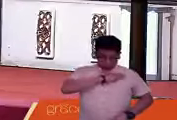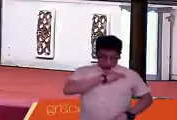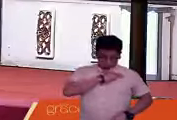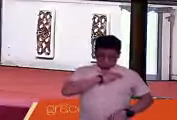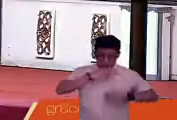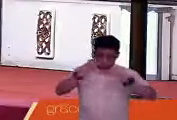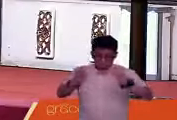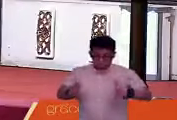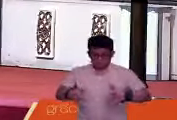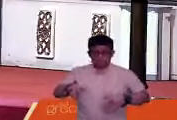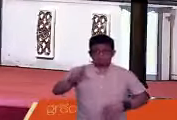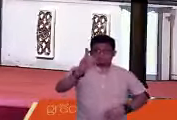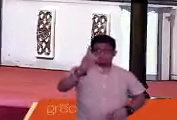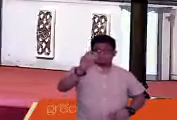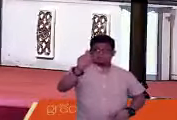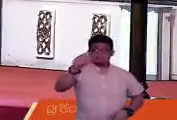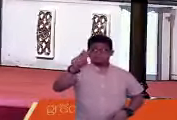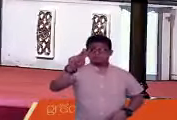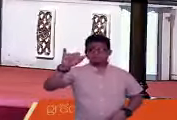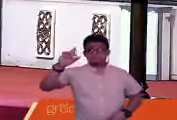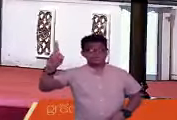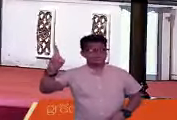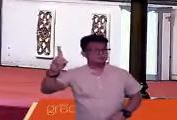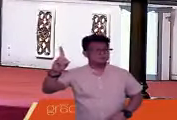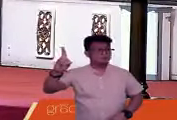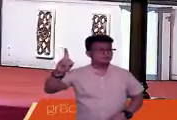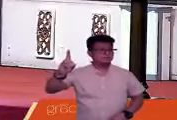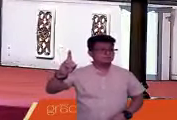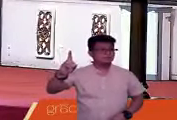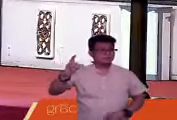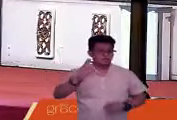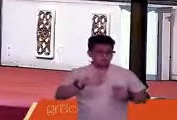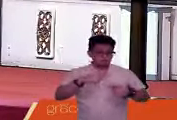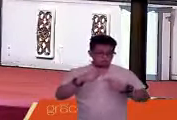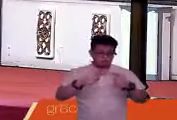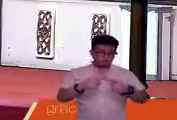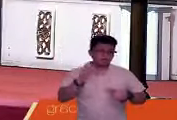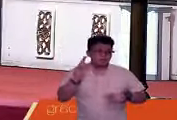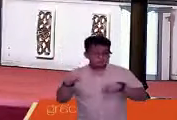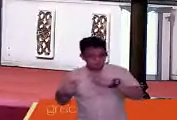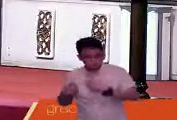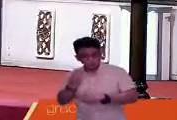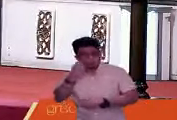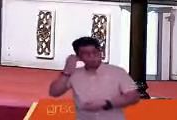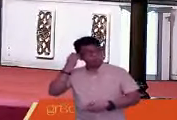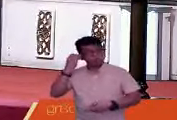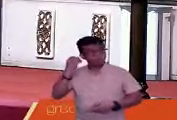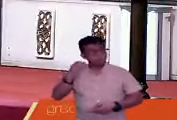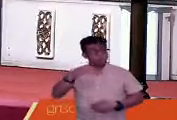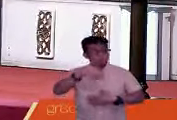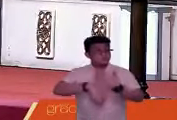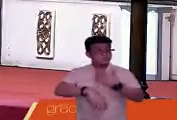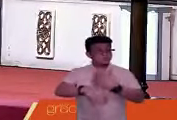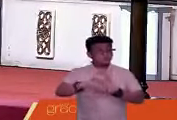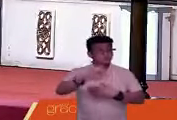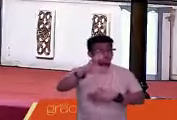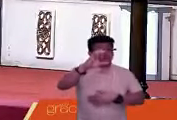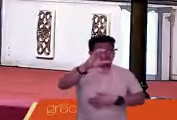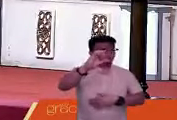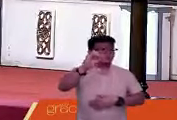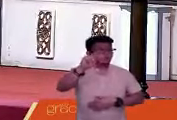diri. Nabisaya naman. Imbis nga. So, in English ang iyang preaching dito niya, naanay